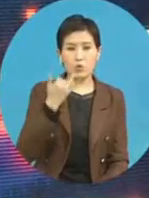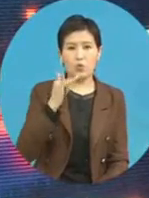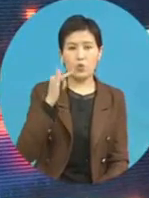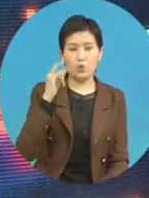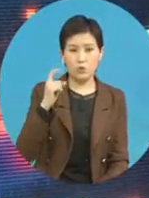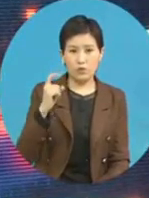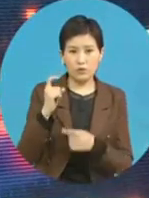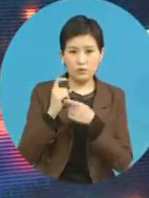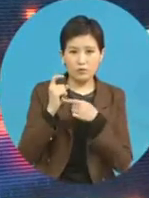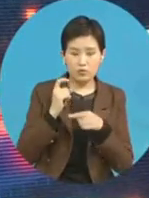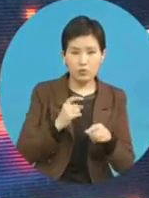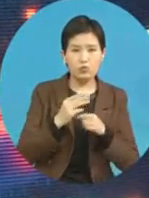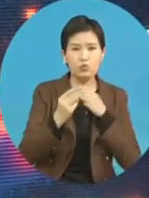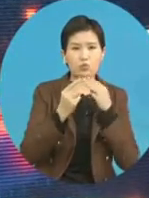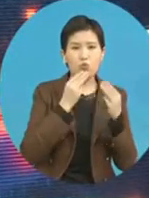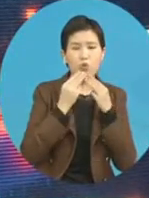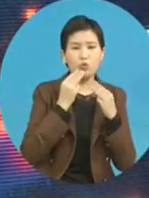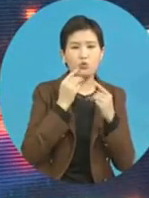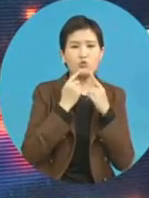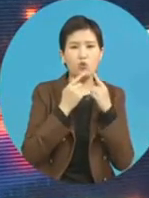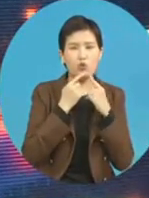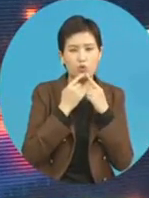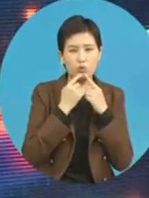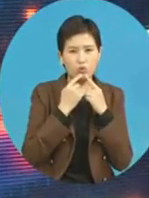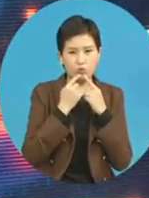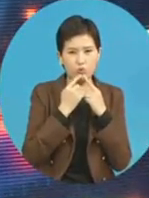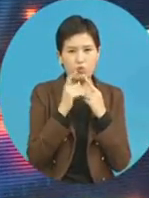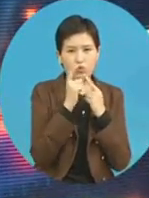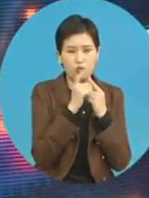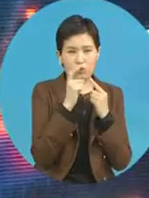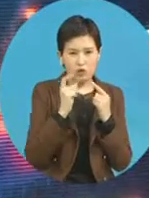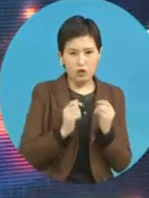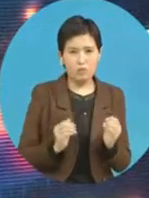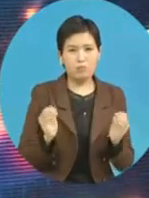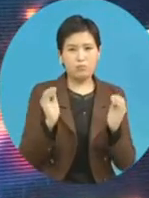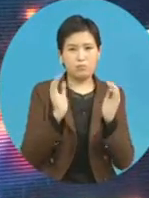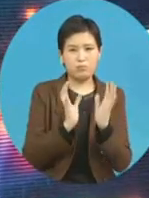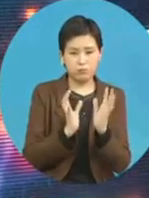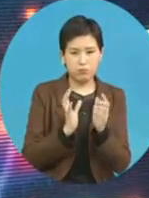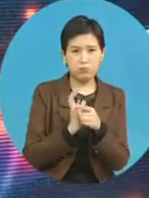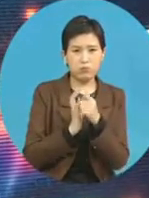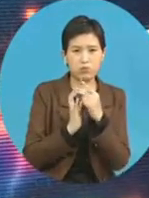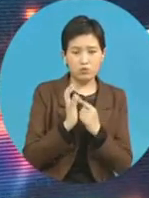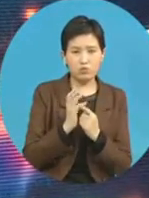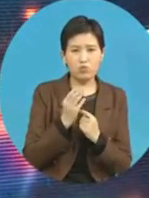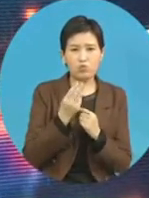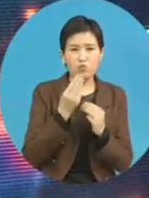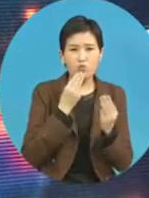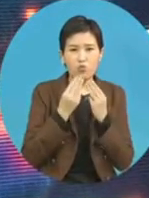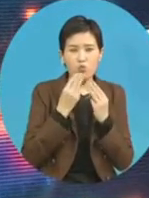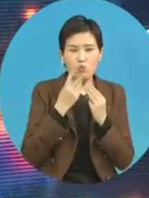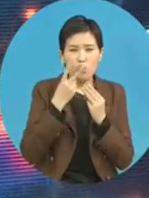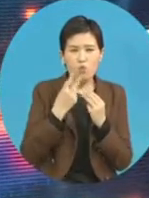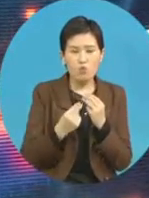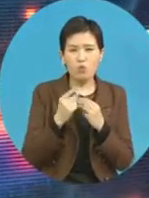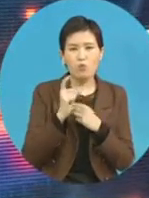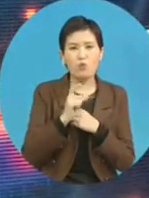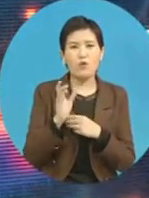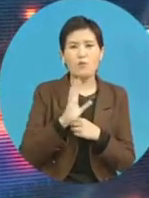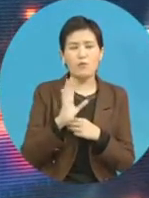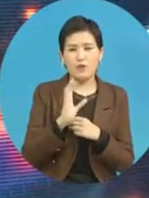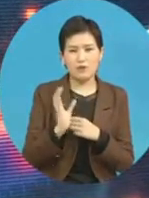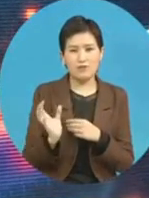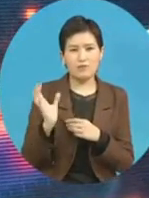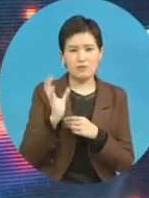Улсын хурлаас шүүхэн ерөнхий зөвлөлийн шүүгч бус 5 гишүүнийг нээлттэйгээр сонгон шалгар уулж томилсноор шүүхэн ерөнхий зөвлөл бүрэн бүрэлдэхүүнээрэн ажиллаж